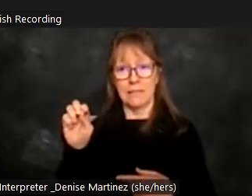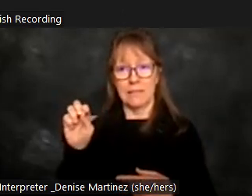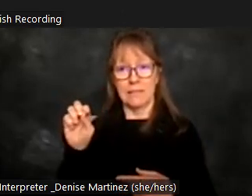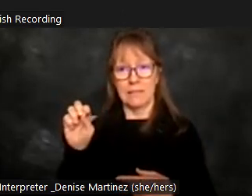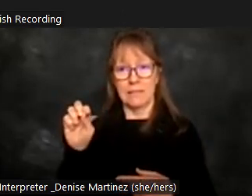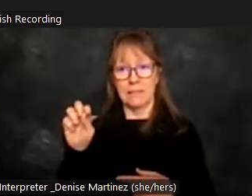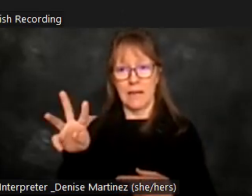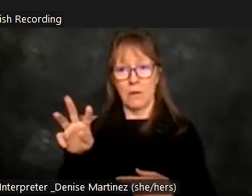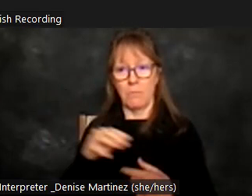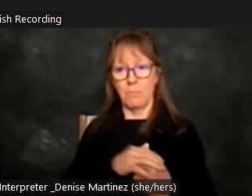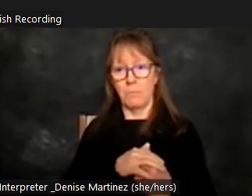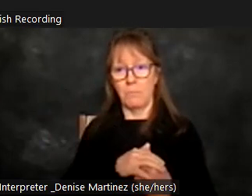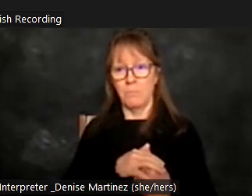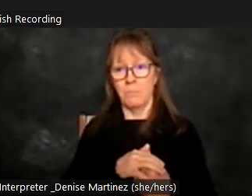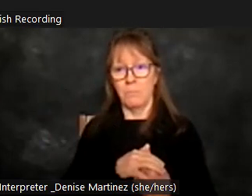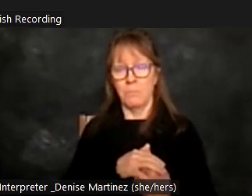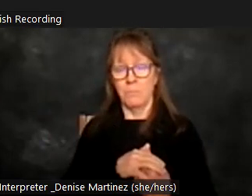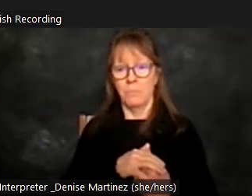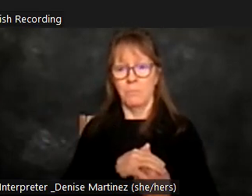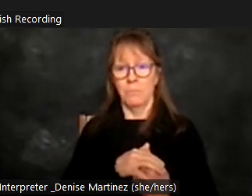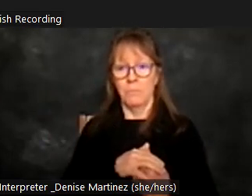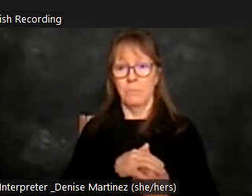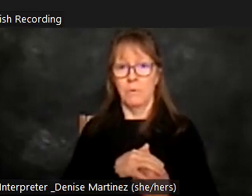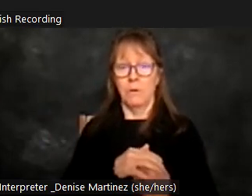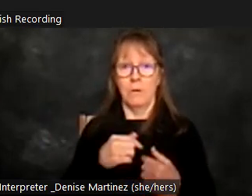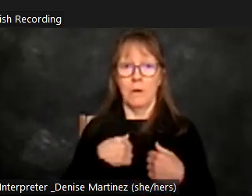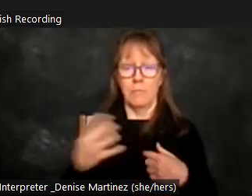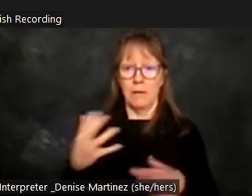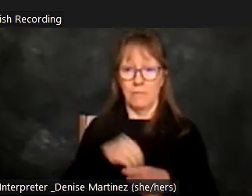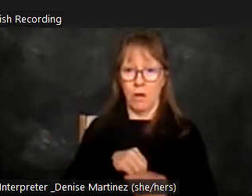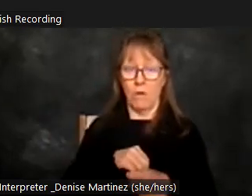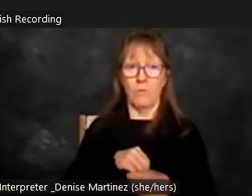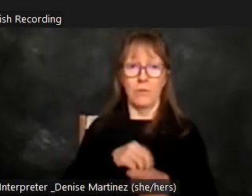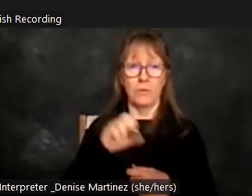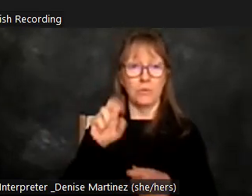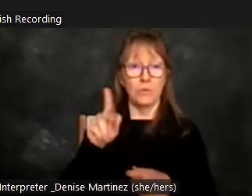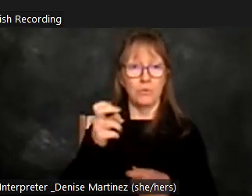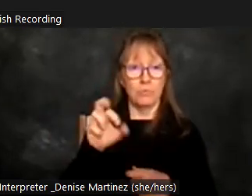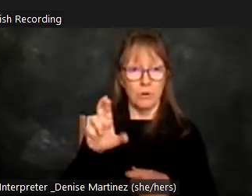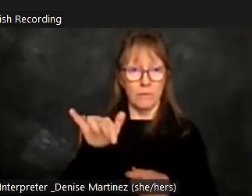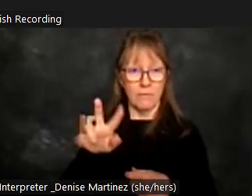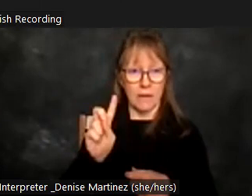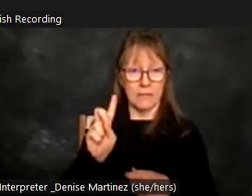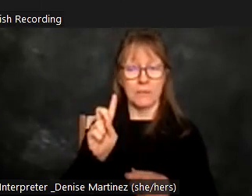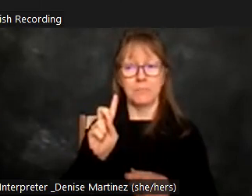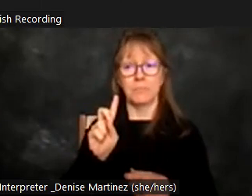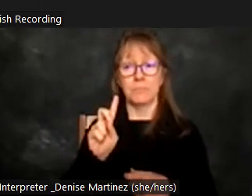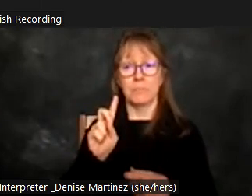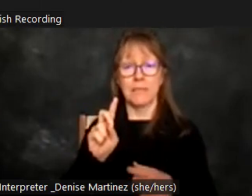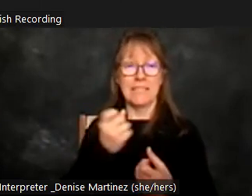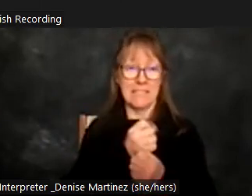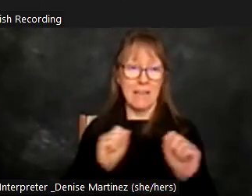one. I've been engaged with the moi été engagé Sewer/Safe avec Drinking fond, Water Act cleanup avec qui at pour